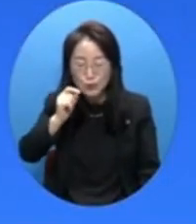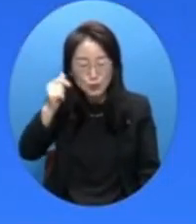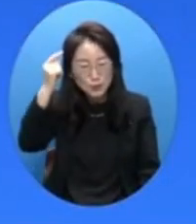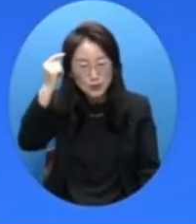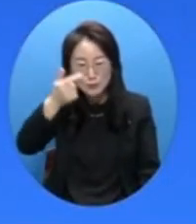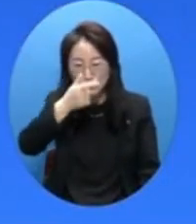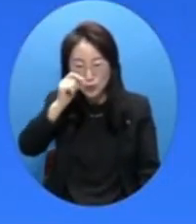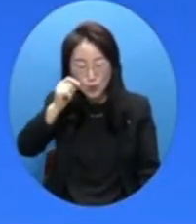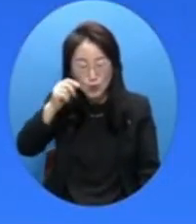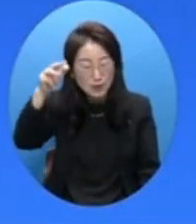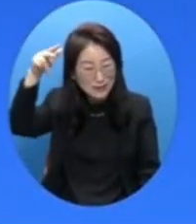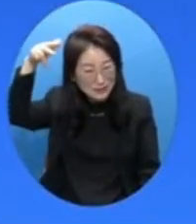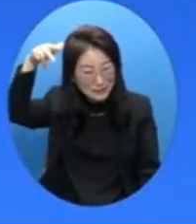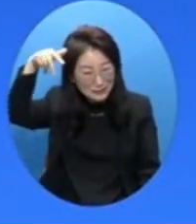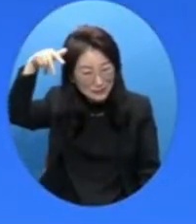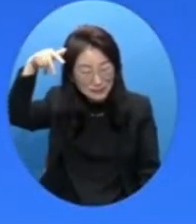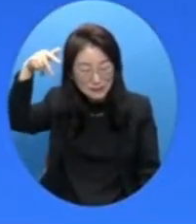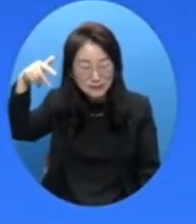가져서